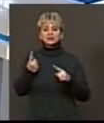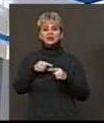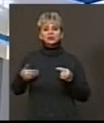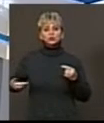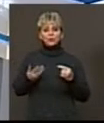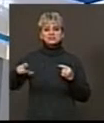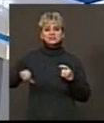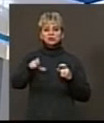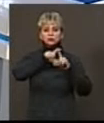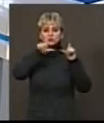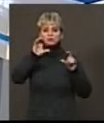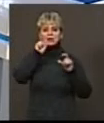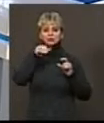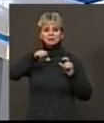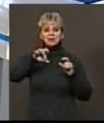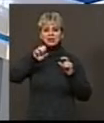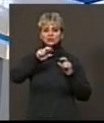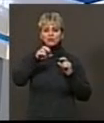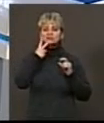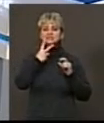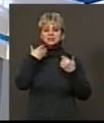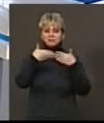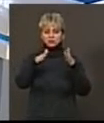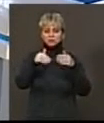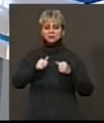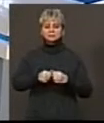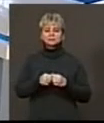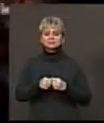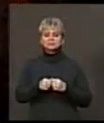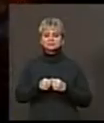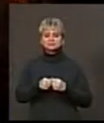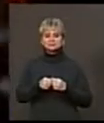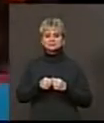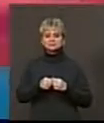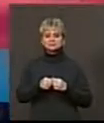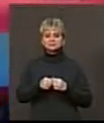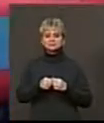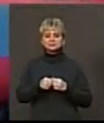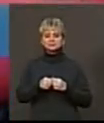Здравствуйте, это «Новости на Дону», в студии Артем Тарасов. Смотрите выпуски.